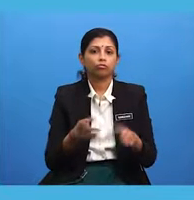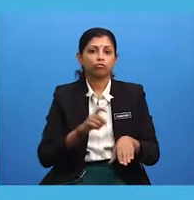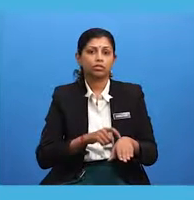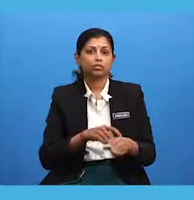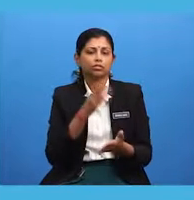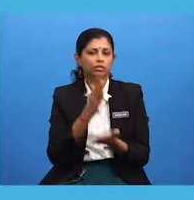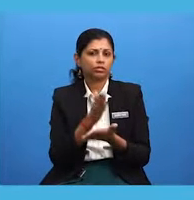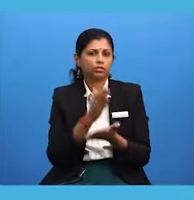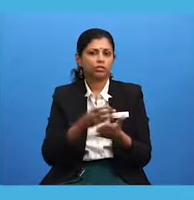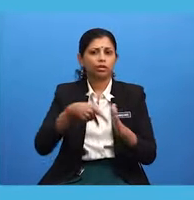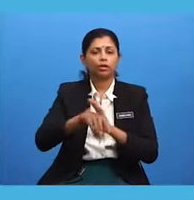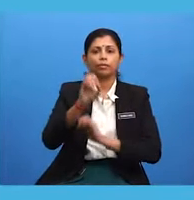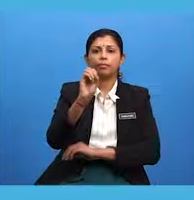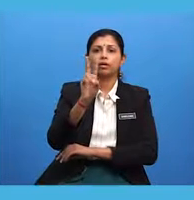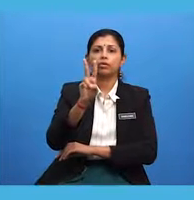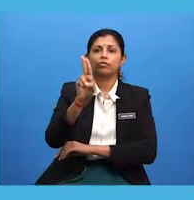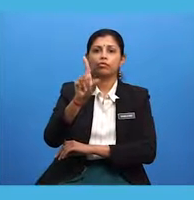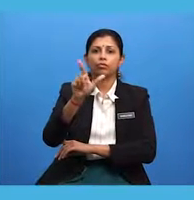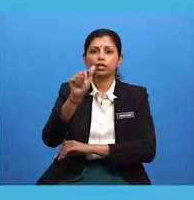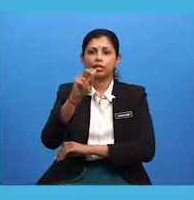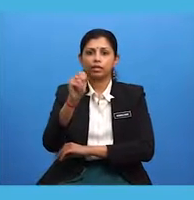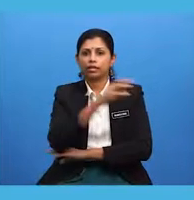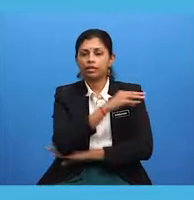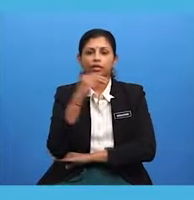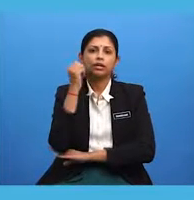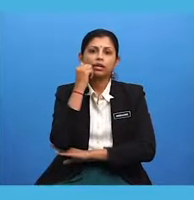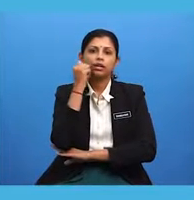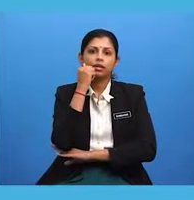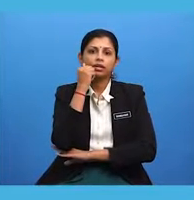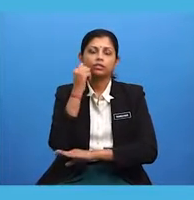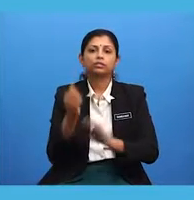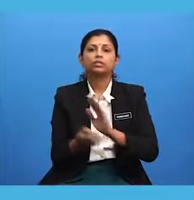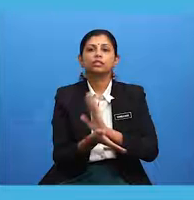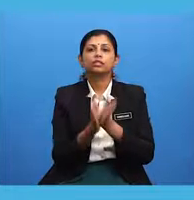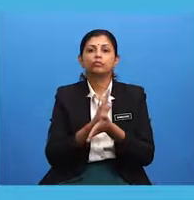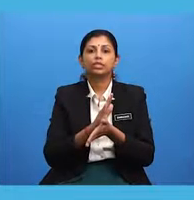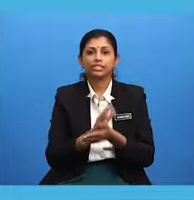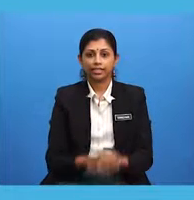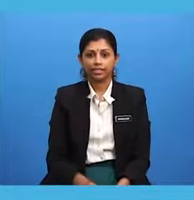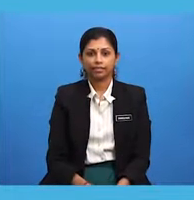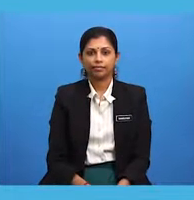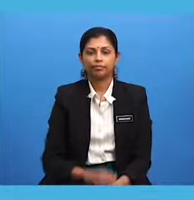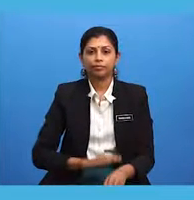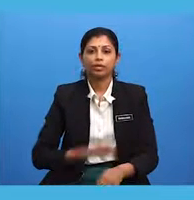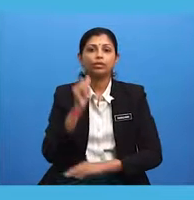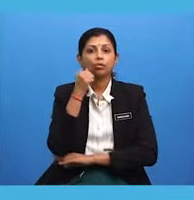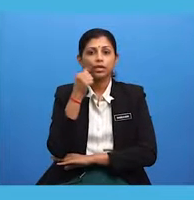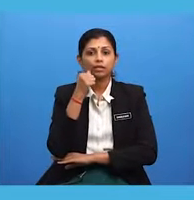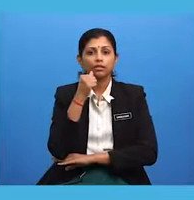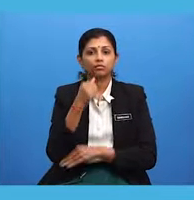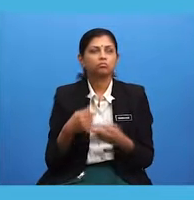masa terhentinya pengovulan dan haid secara semula jadi pada